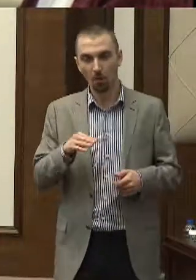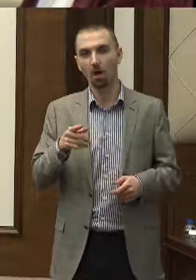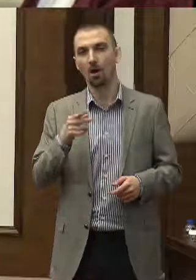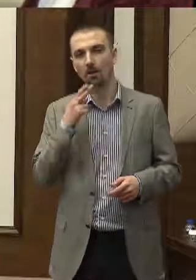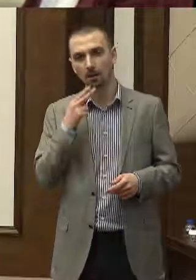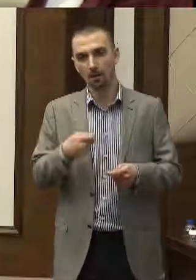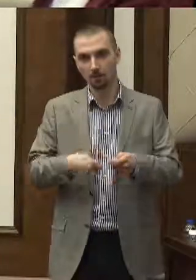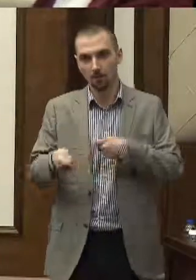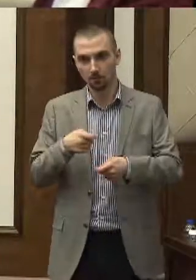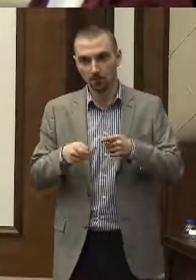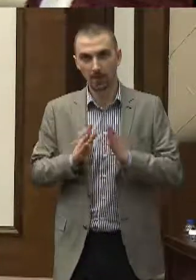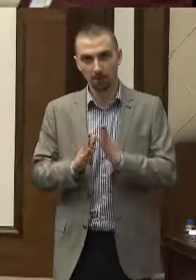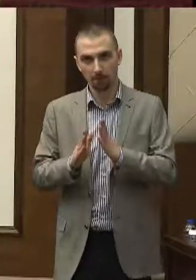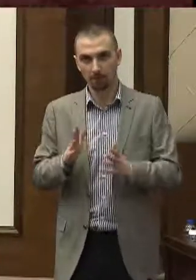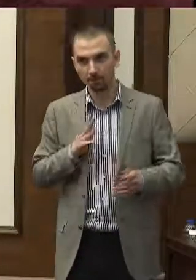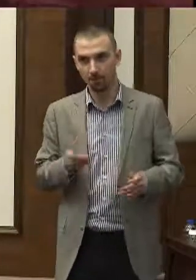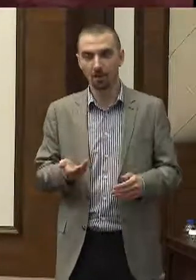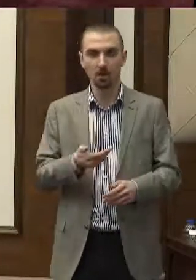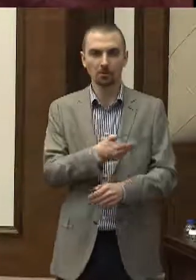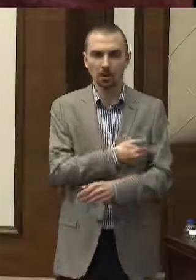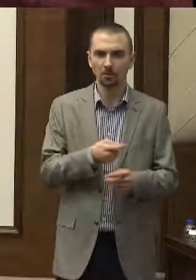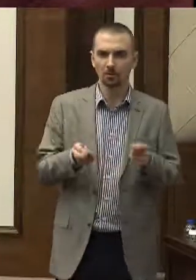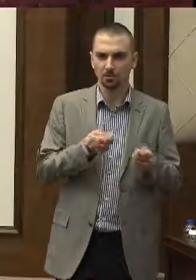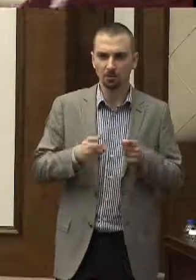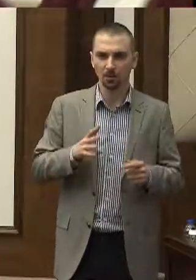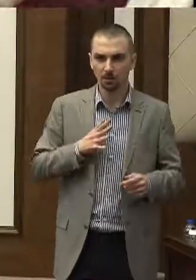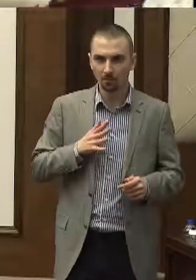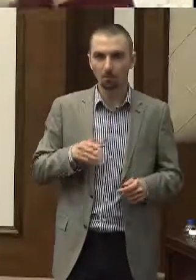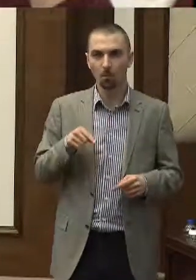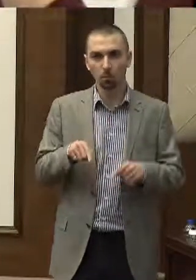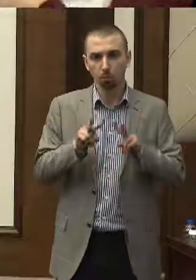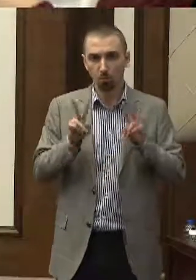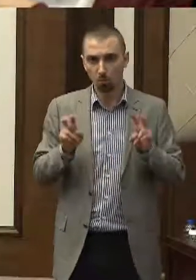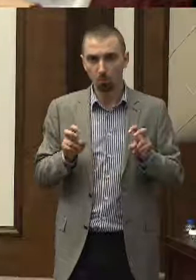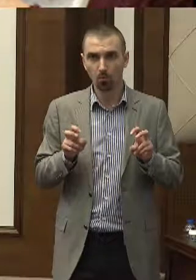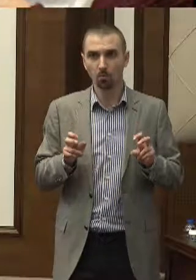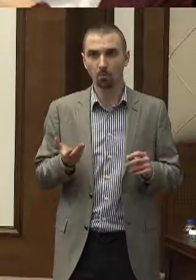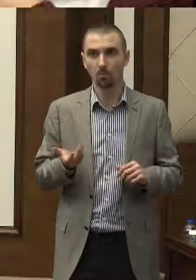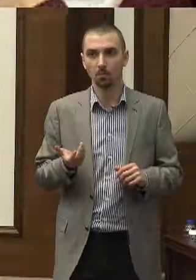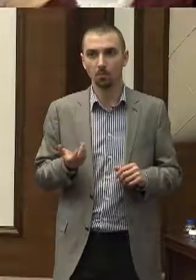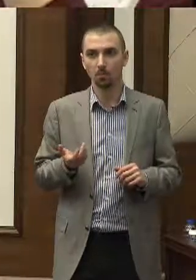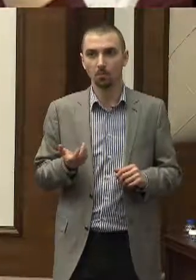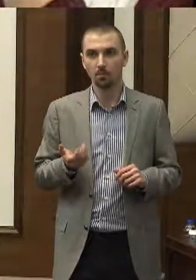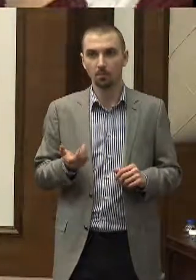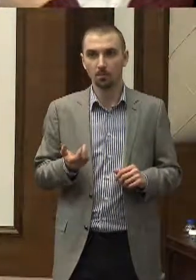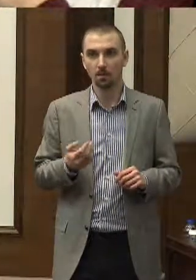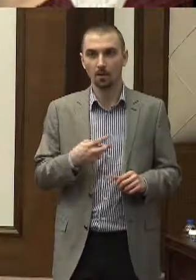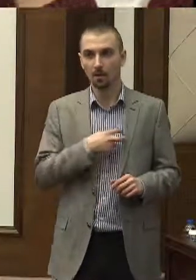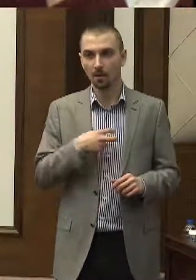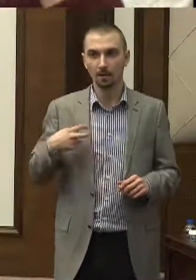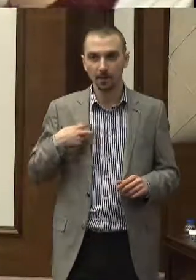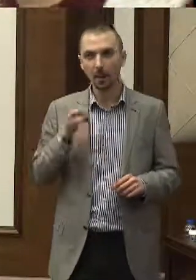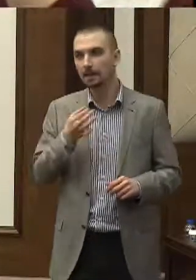Kendisinin memurları var, hizmetçileri var, çalıştırdığı insanlar var ve bu konuda tasarrufta bulunurken Peygamber Efendimiz'den izin de